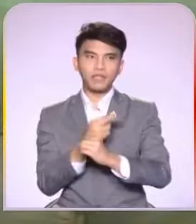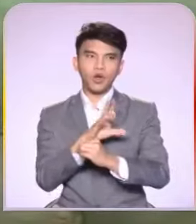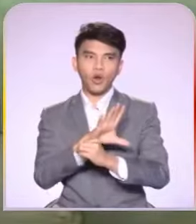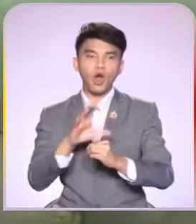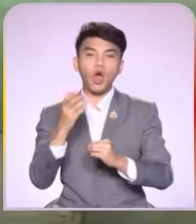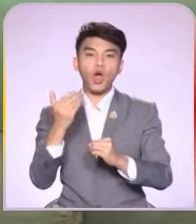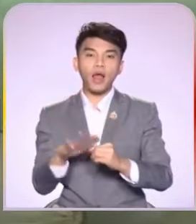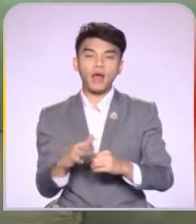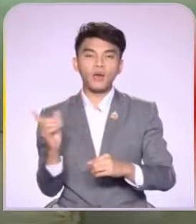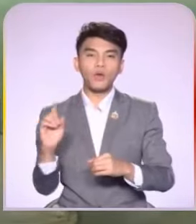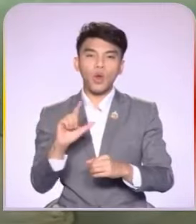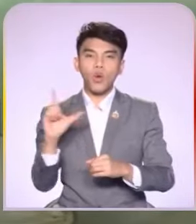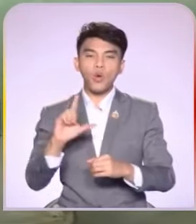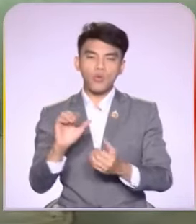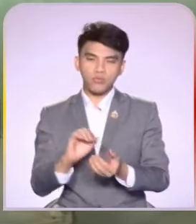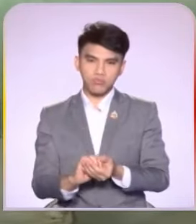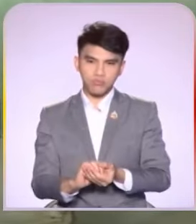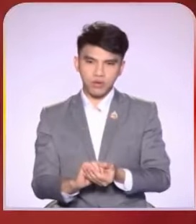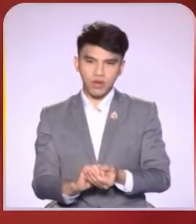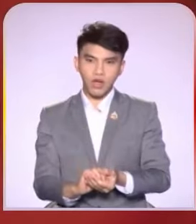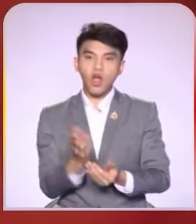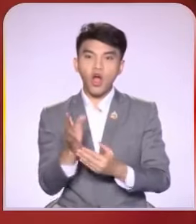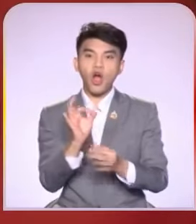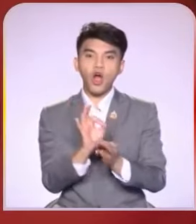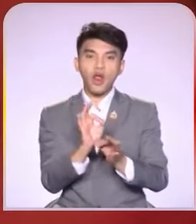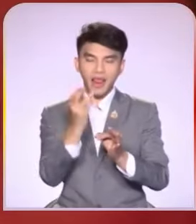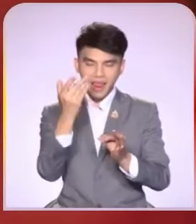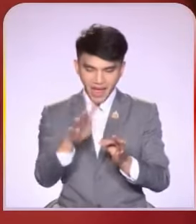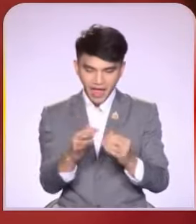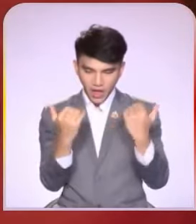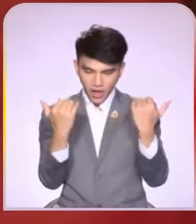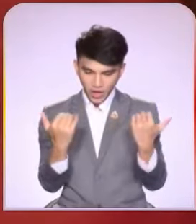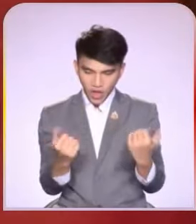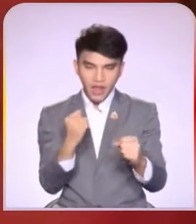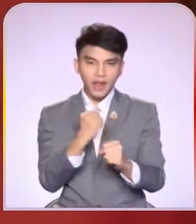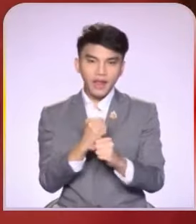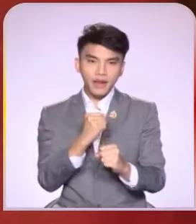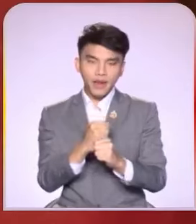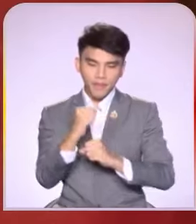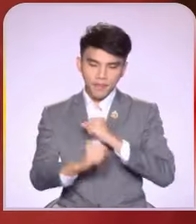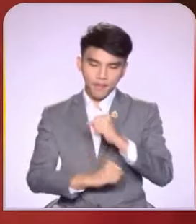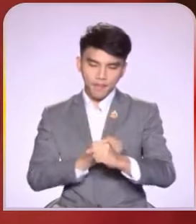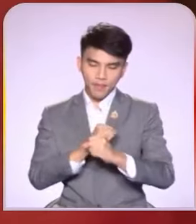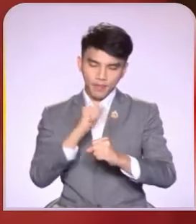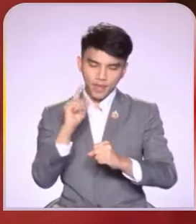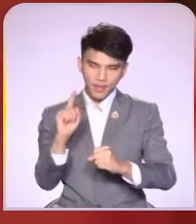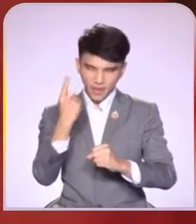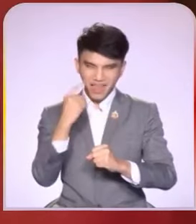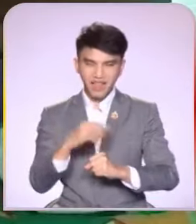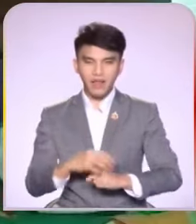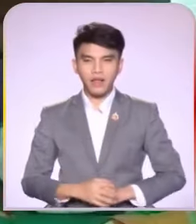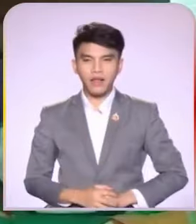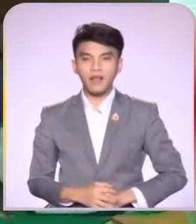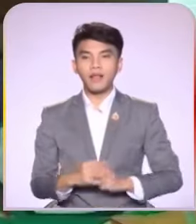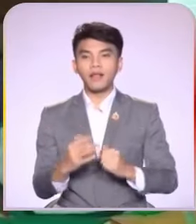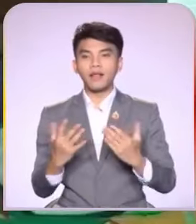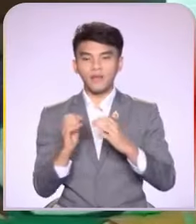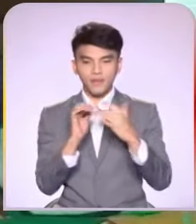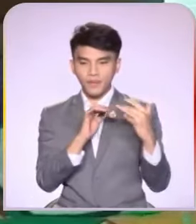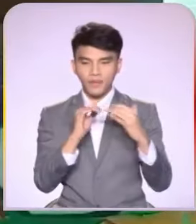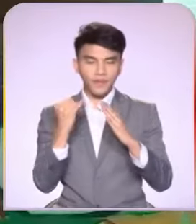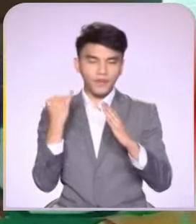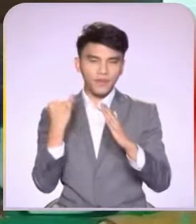ส่วนกรณีที่คุณลุงเนี่ยบอกว่าเอาไปติดต่อธนาคารแล้วเราบอกเดี๋ยวต้องมาทำโน่นหลังปีใหม่ผู้จัดการบอกว่าเป็นการสื่อสาร